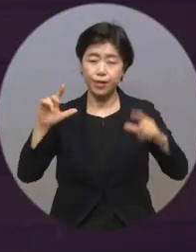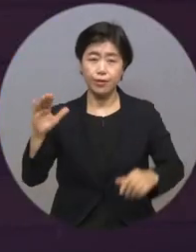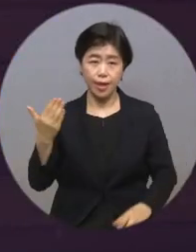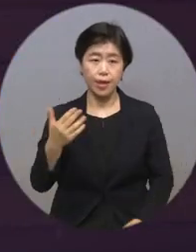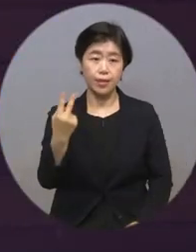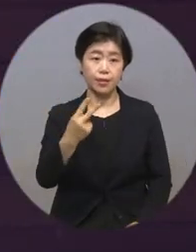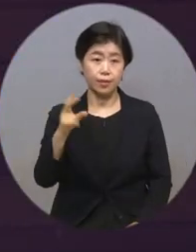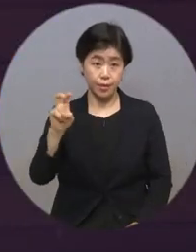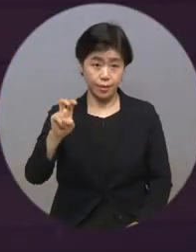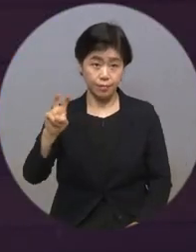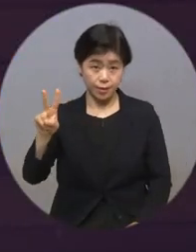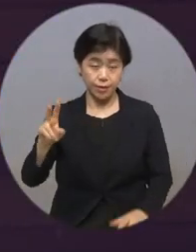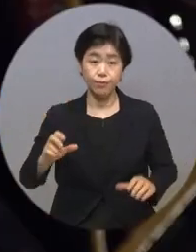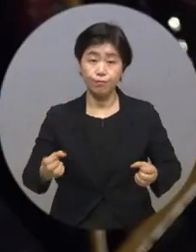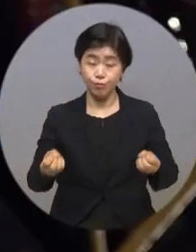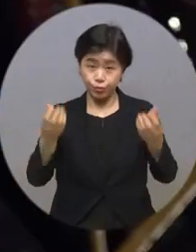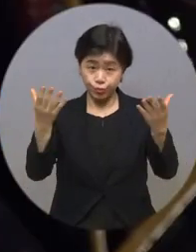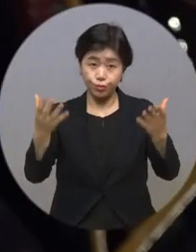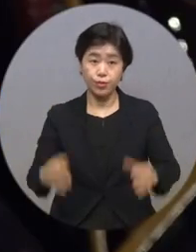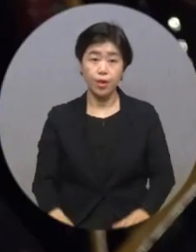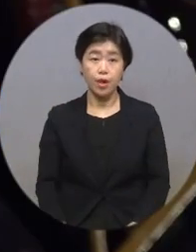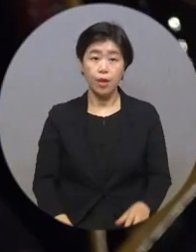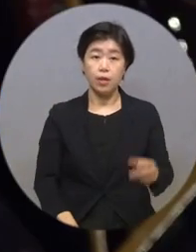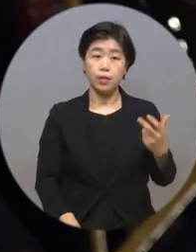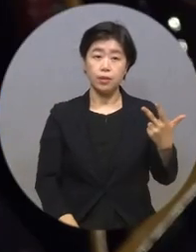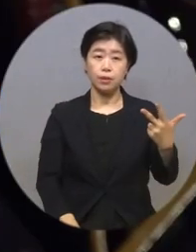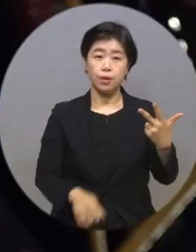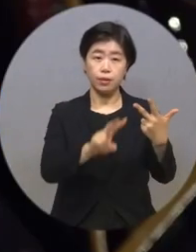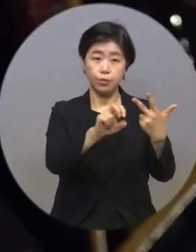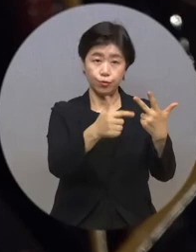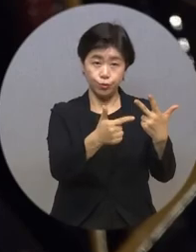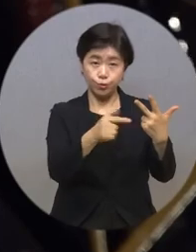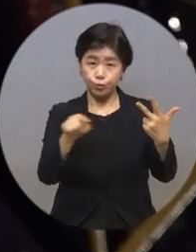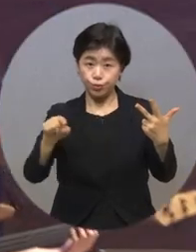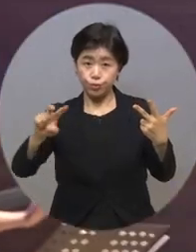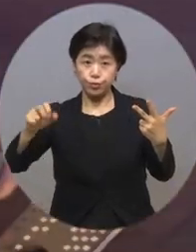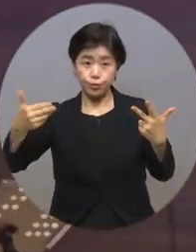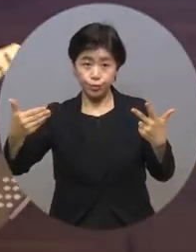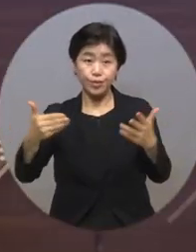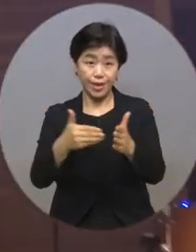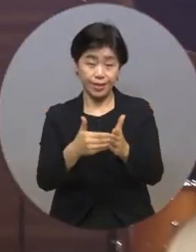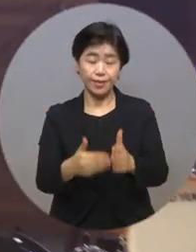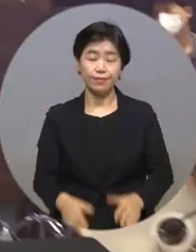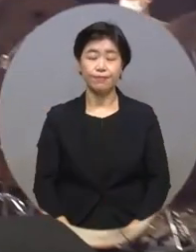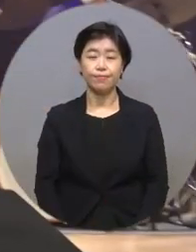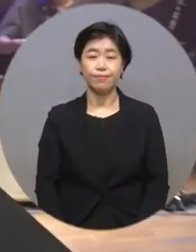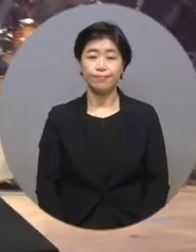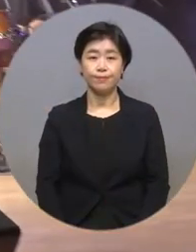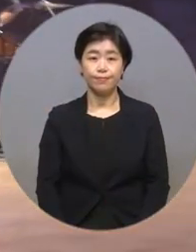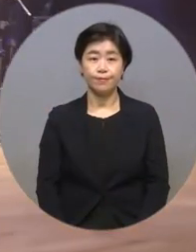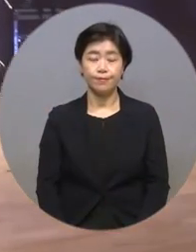국제 스페셜 뮤직 앤 아트 페스티벌은 7월 26일부터 29일까지 진행됩니다. 국지TV 뉴스 전우주입니다.